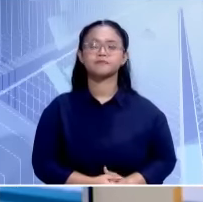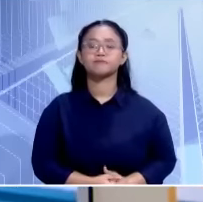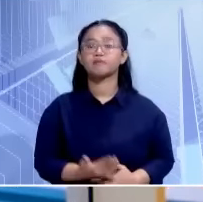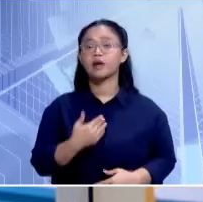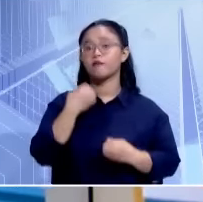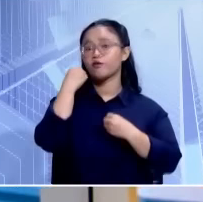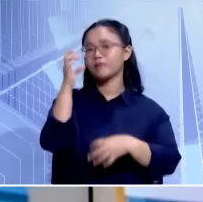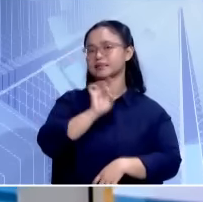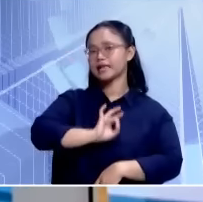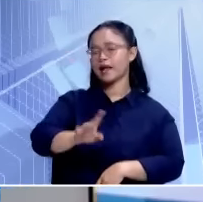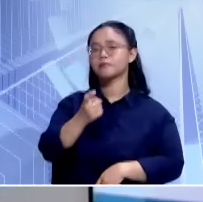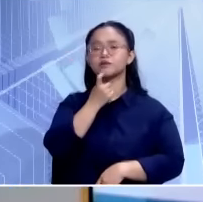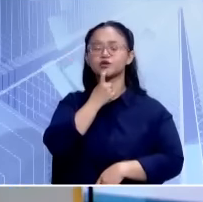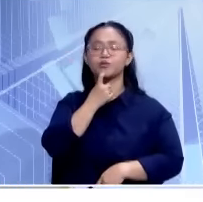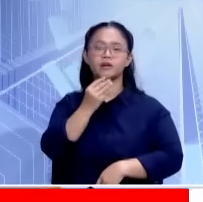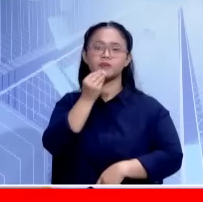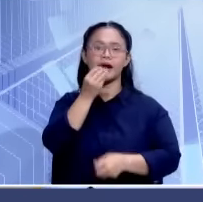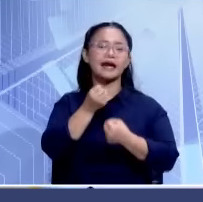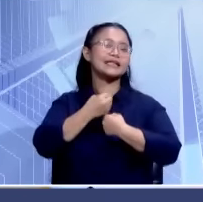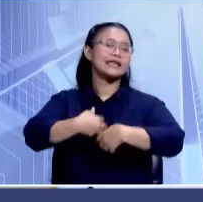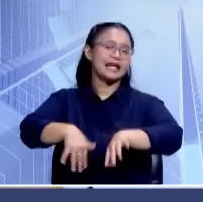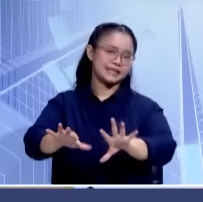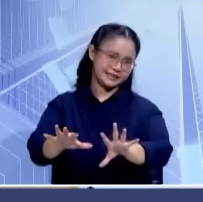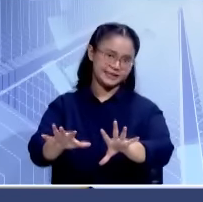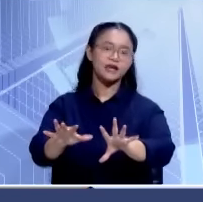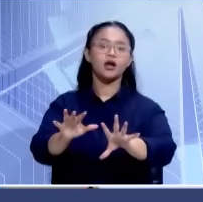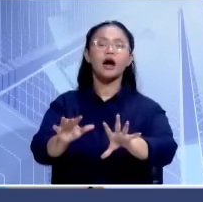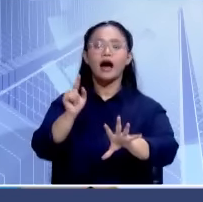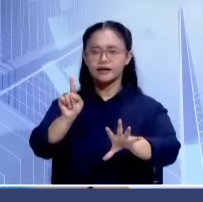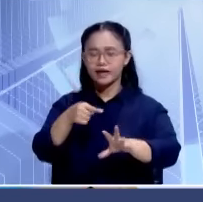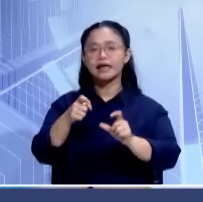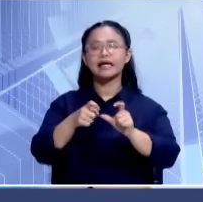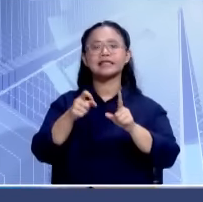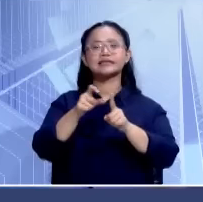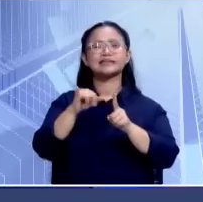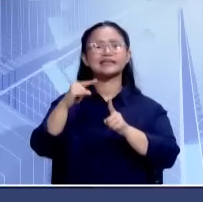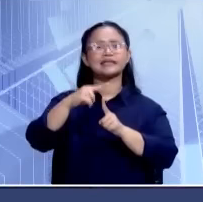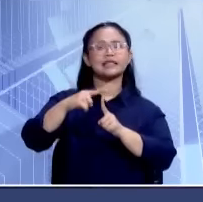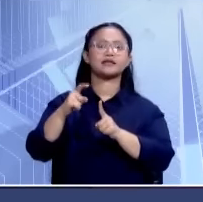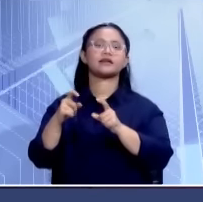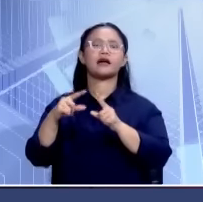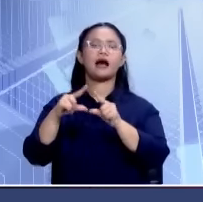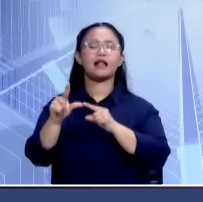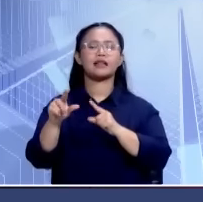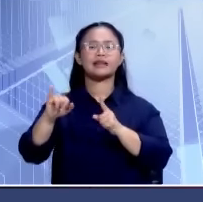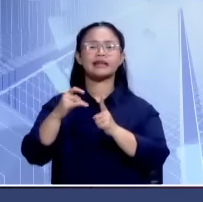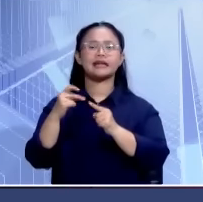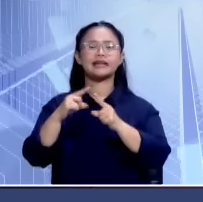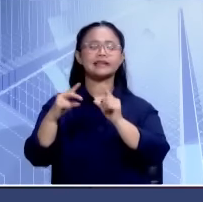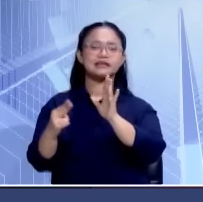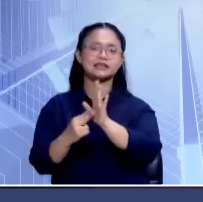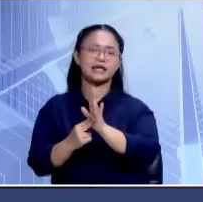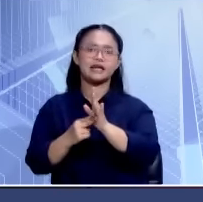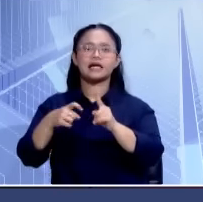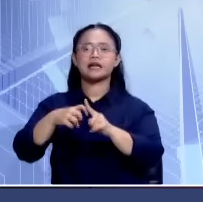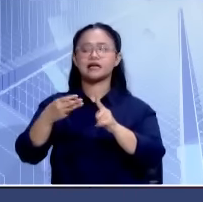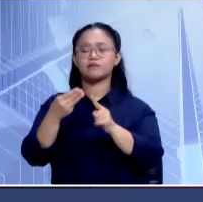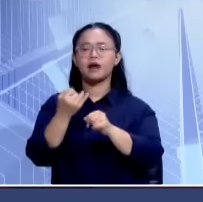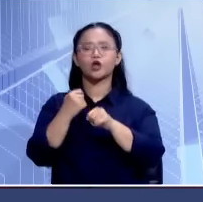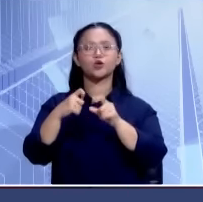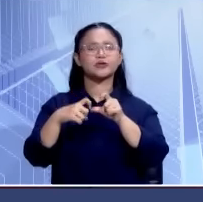Kita ke informasi lainnya pemirsa, uji coba makan bergizi gratis kembali dilakukan di SDIT Al-Ihsan Kebagusan Jakarta